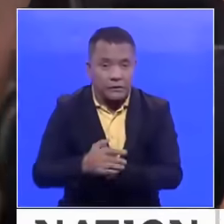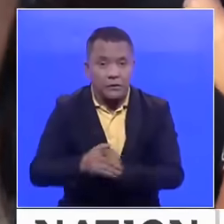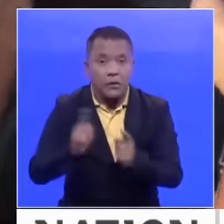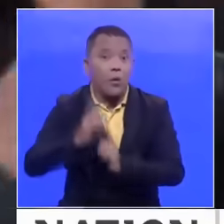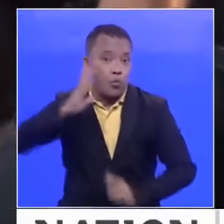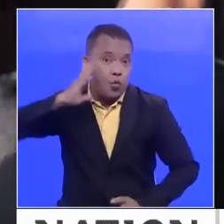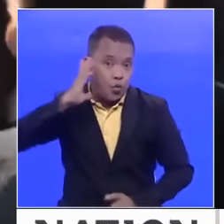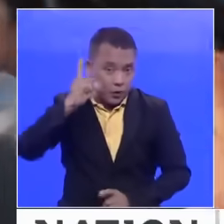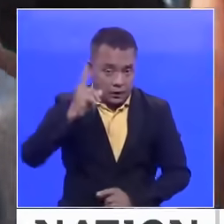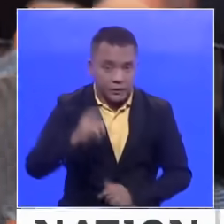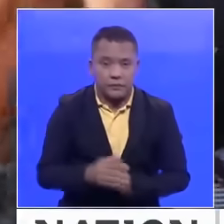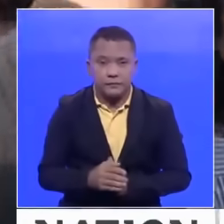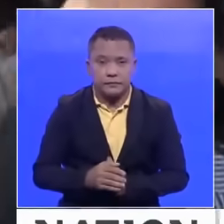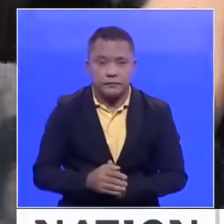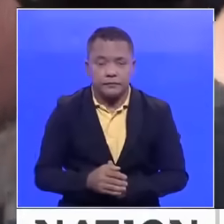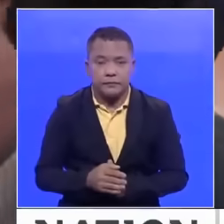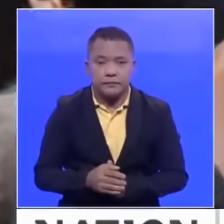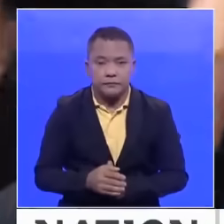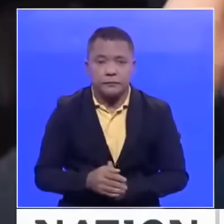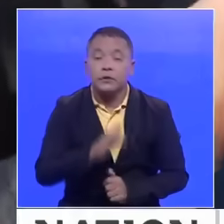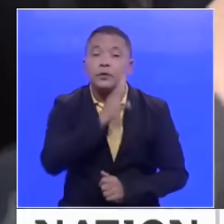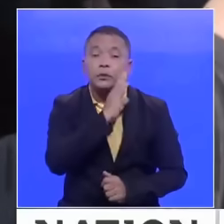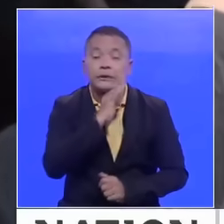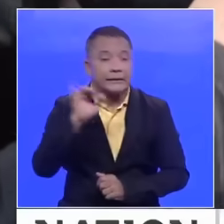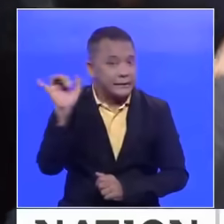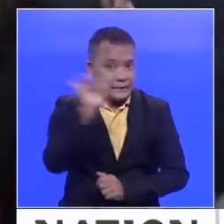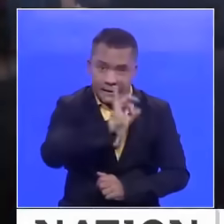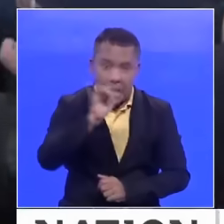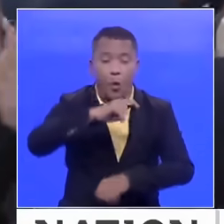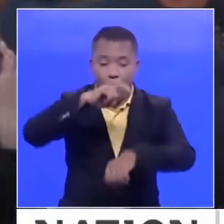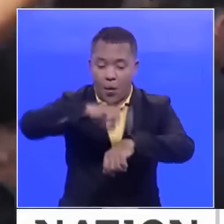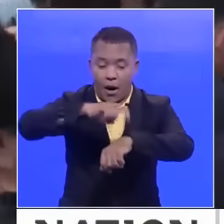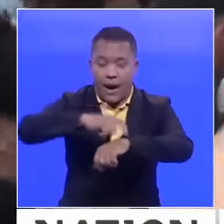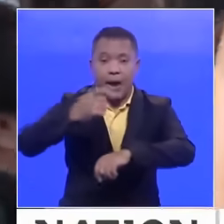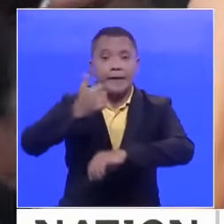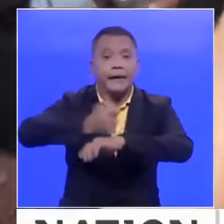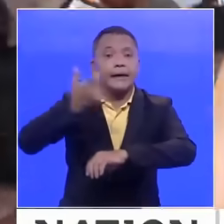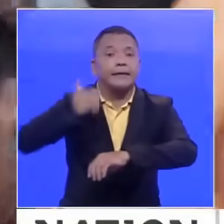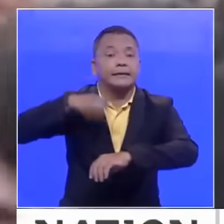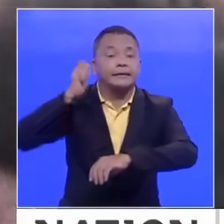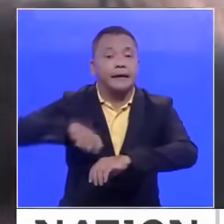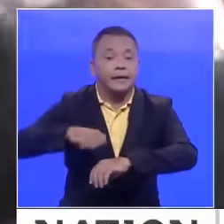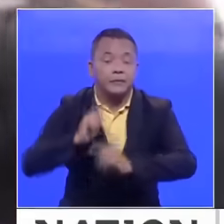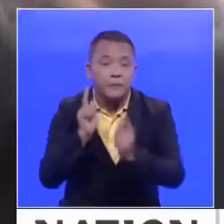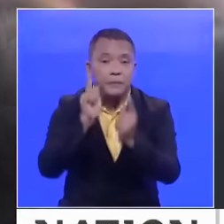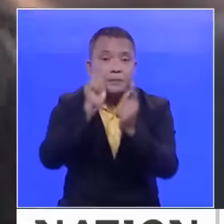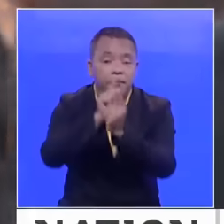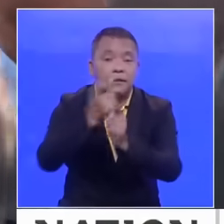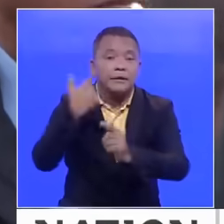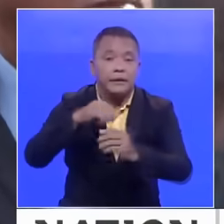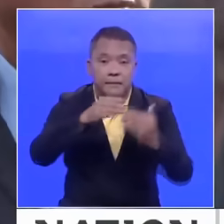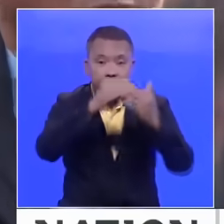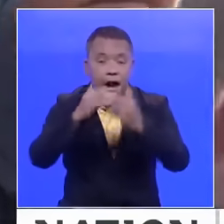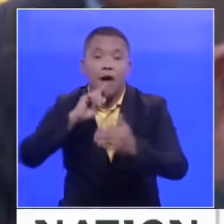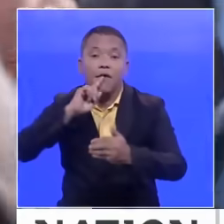พรุ่งนี้คือถ้ายังไม่ถึงเวลาที่อัยการคือต้องแบบคุณทักษิณไปปรากฏตัวอัยการพาตัวไปสั่ง